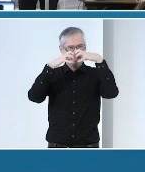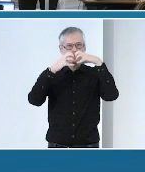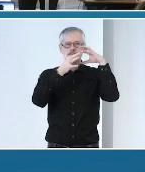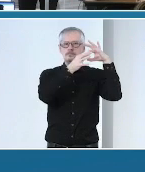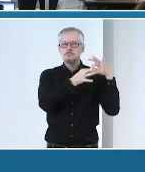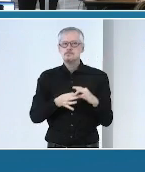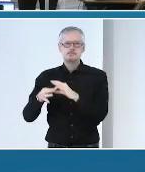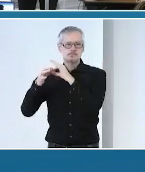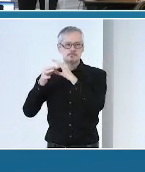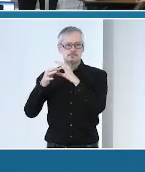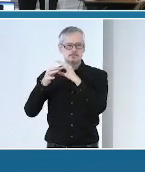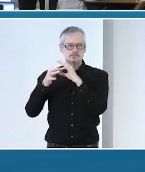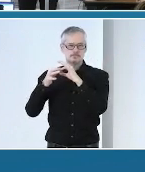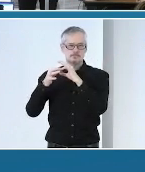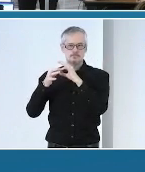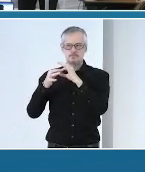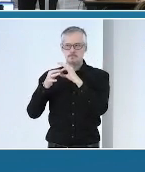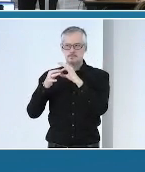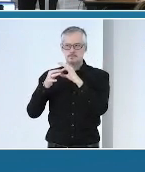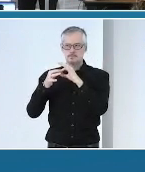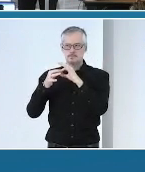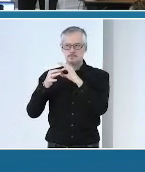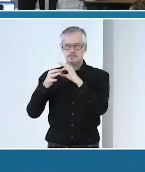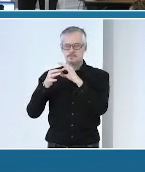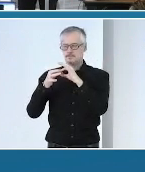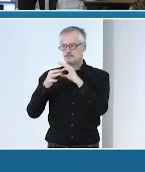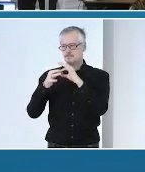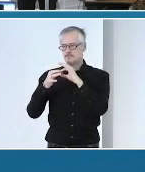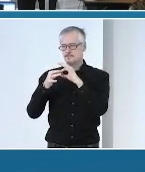c'est-à-dire la perception